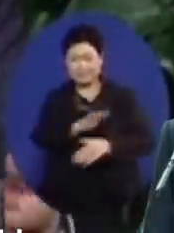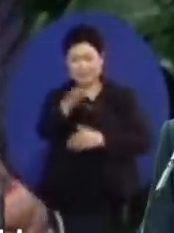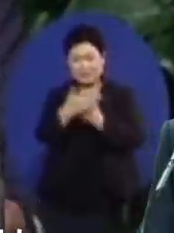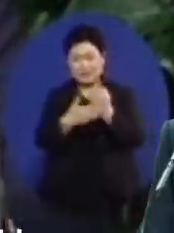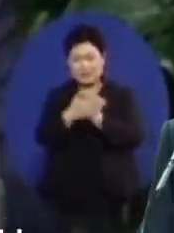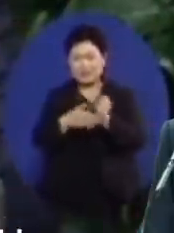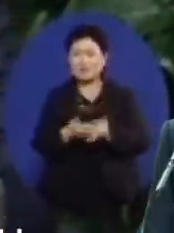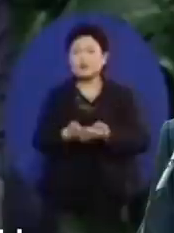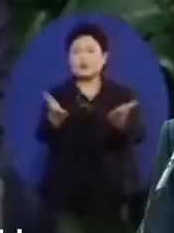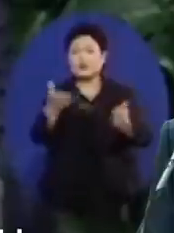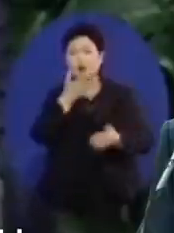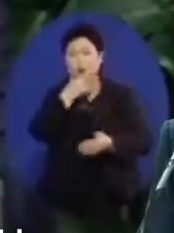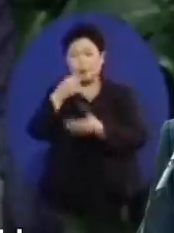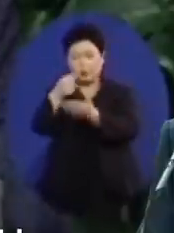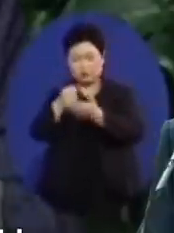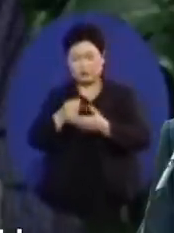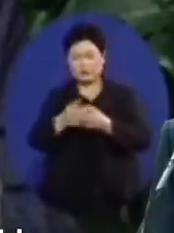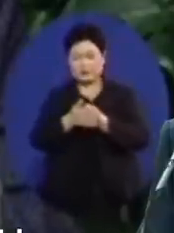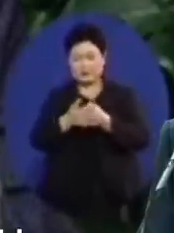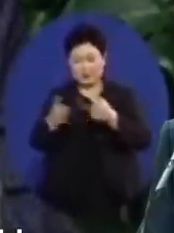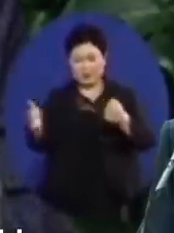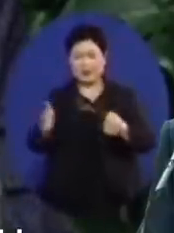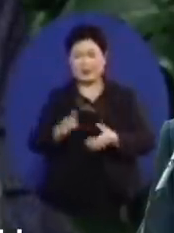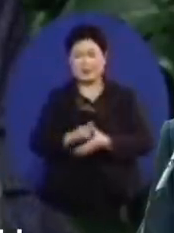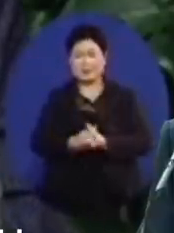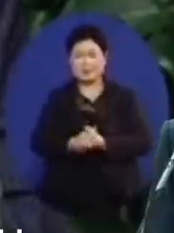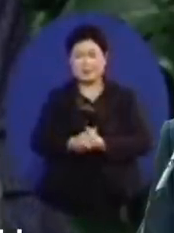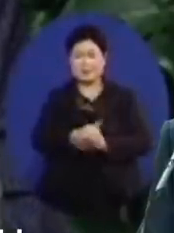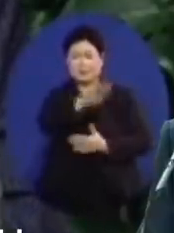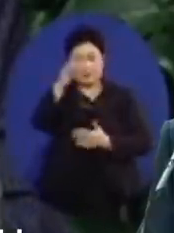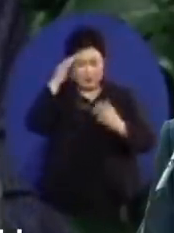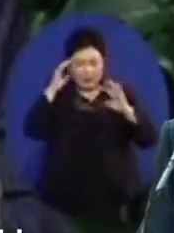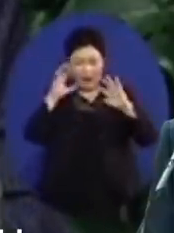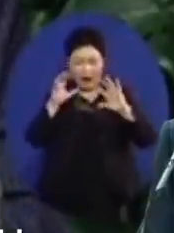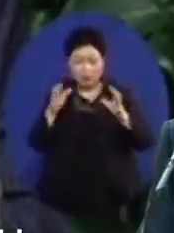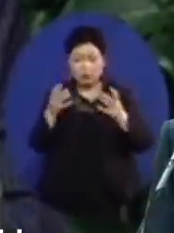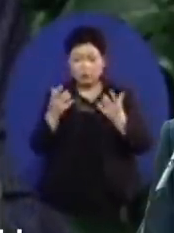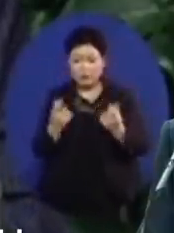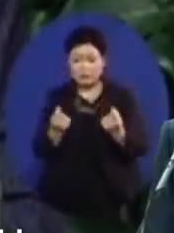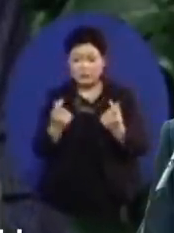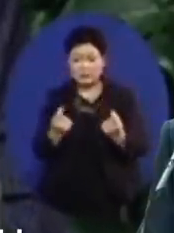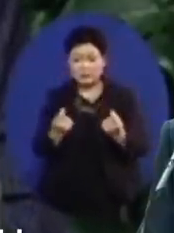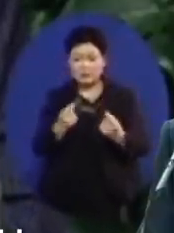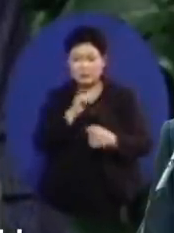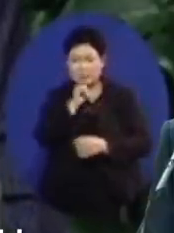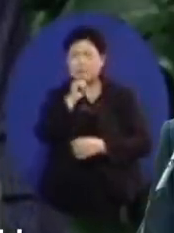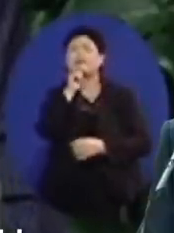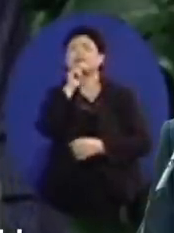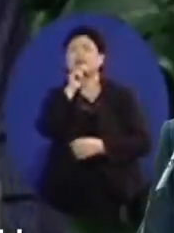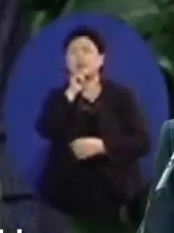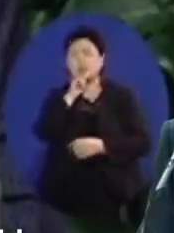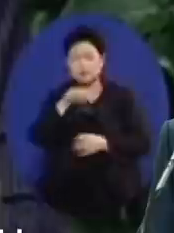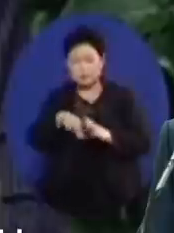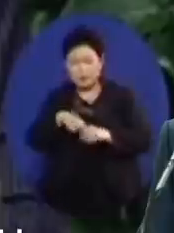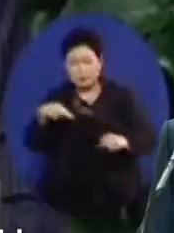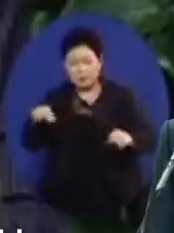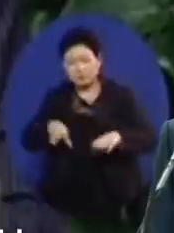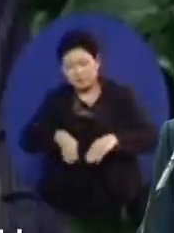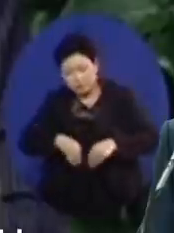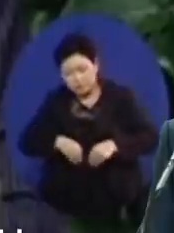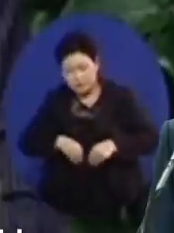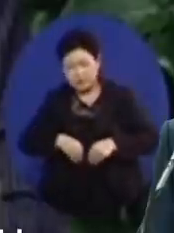주고 복을 주시기 시작했어서 우리 한국같이 가난하고 헐벗고 굶주린 나라가